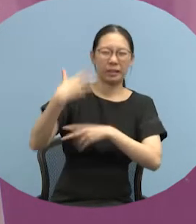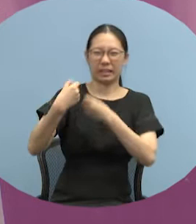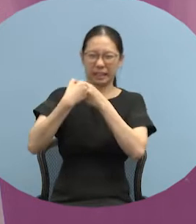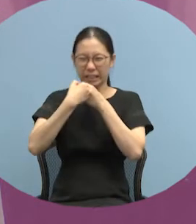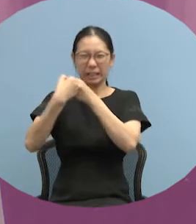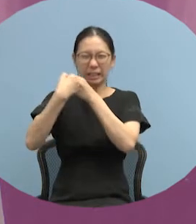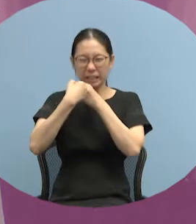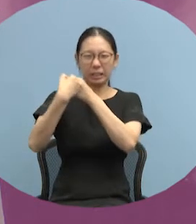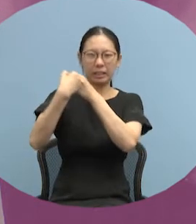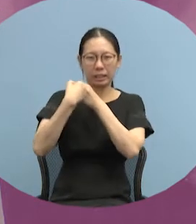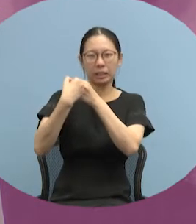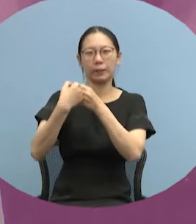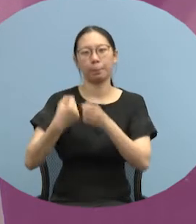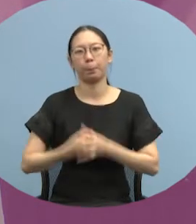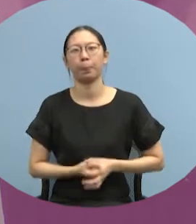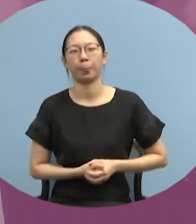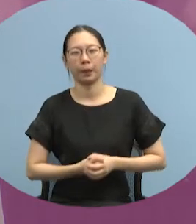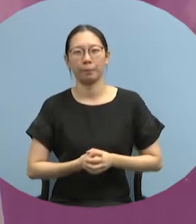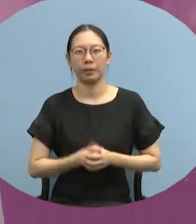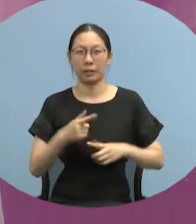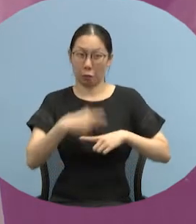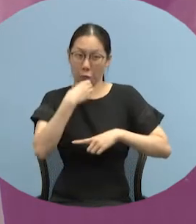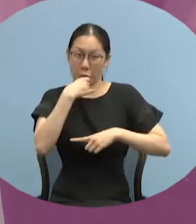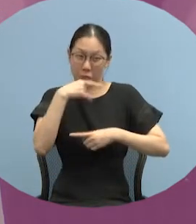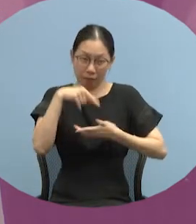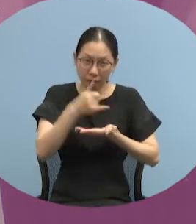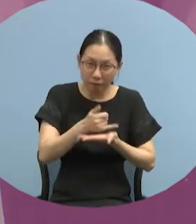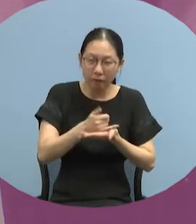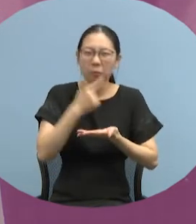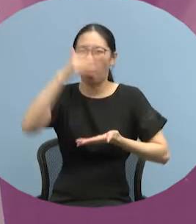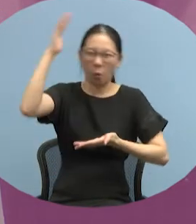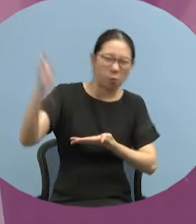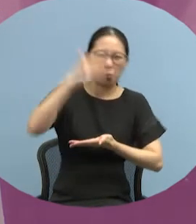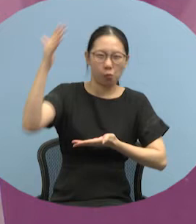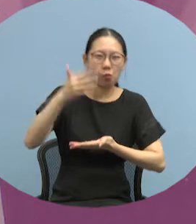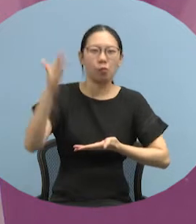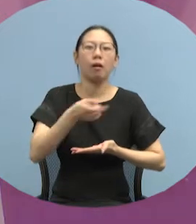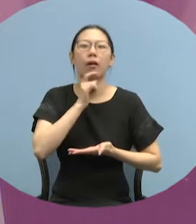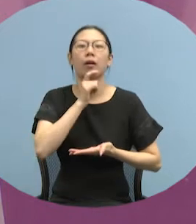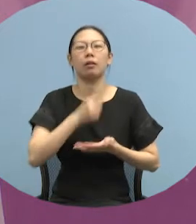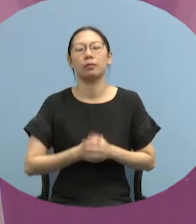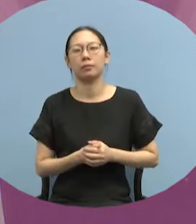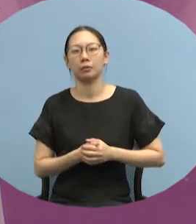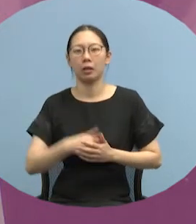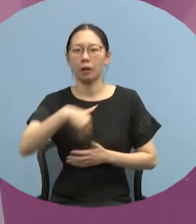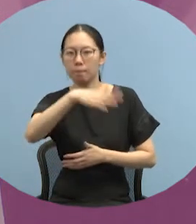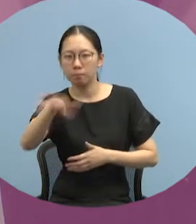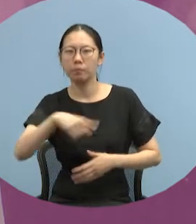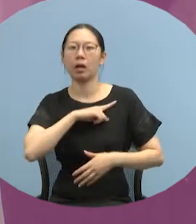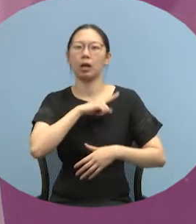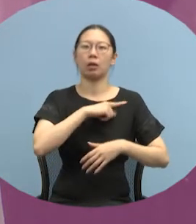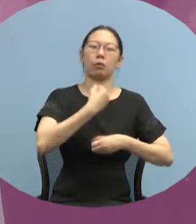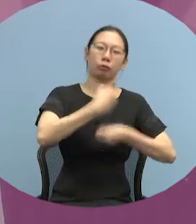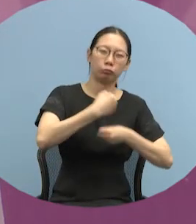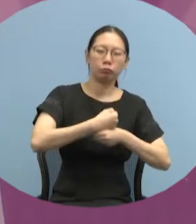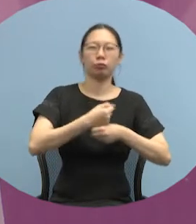間，我們其實是在個風暴的中間，所以大家無論在日常的公務啦、做生